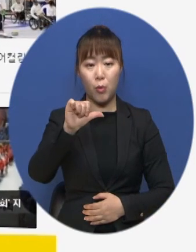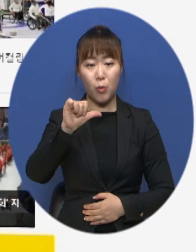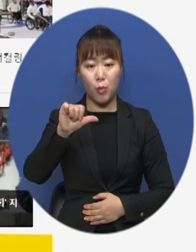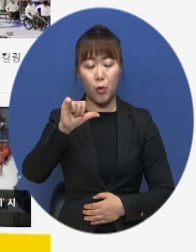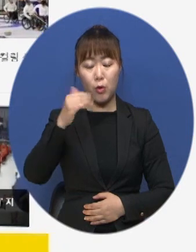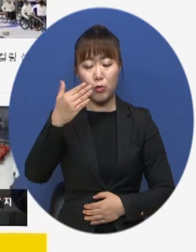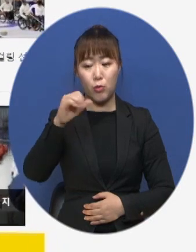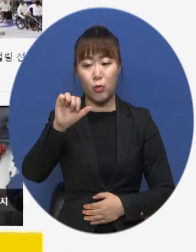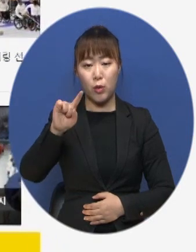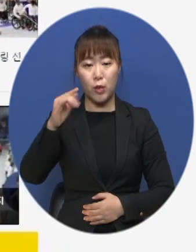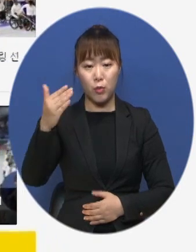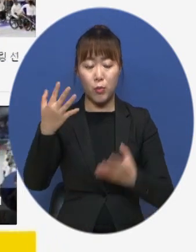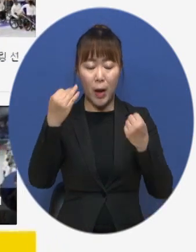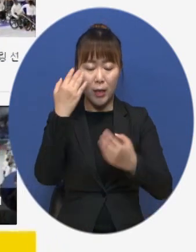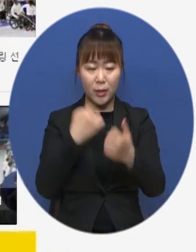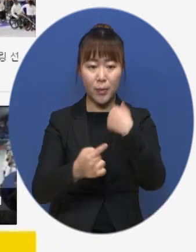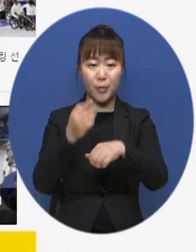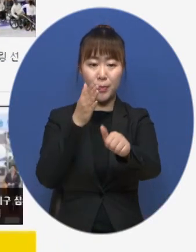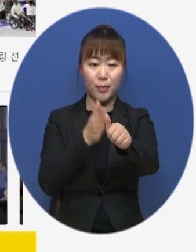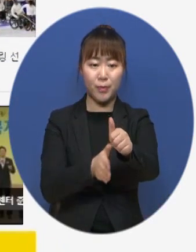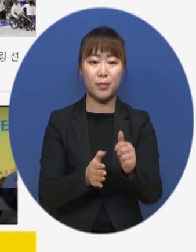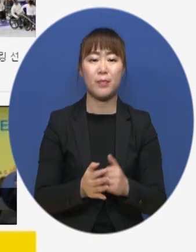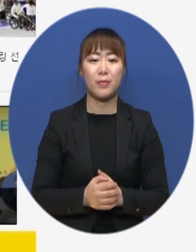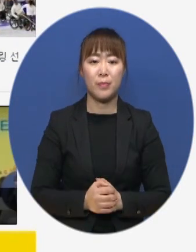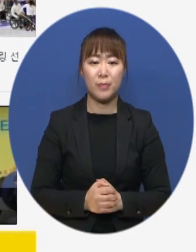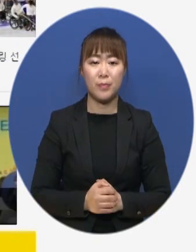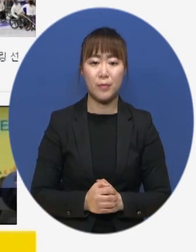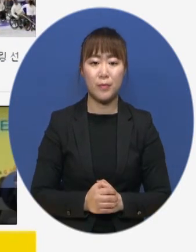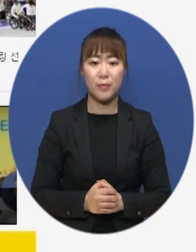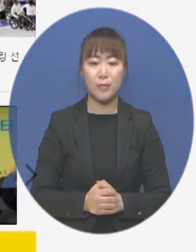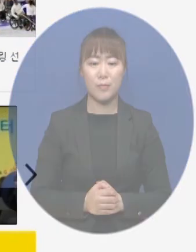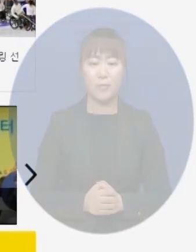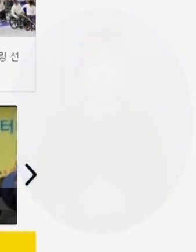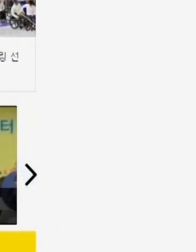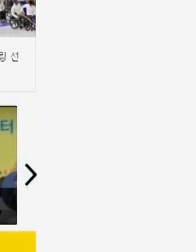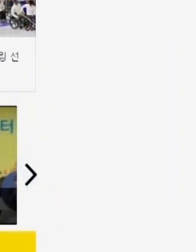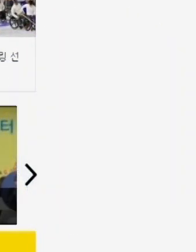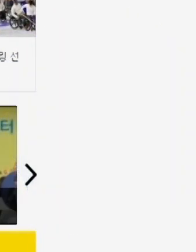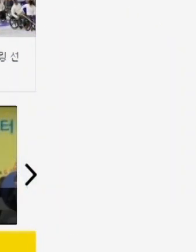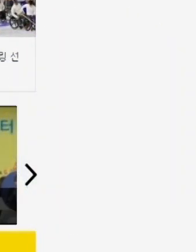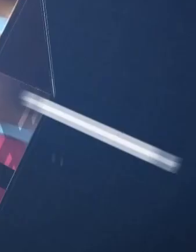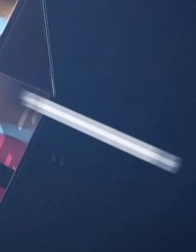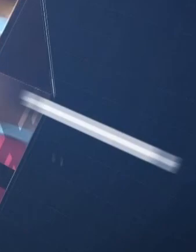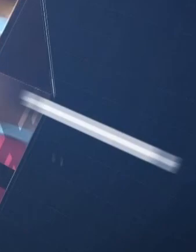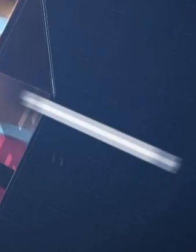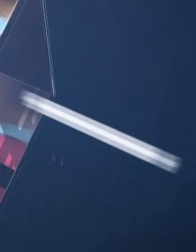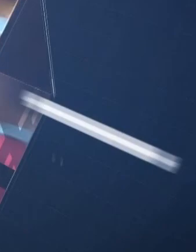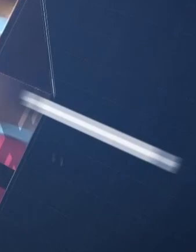전화번호 02-2655-9519로 많은 제보 바랍니다.